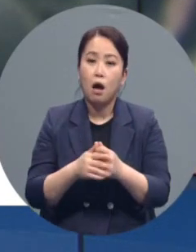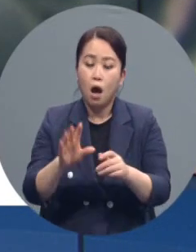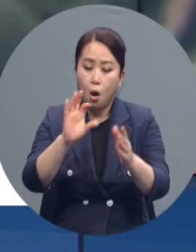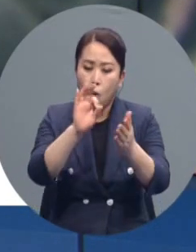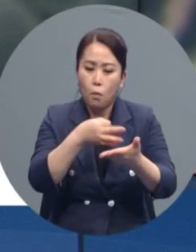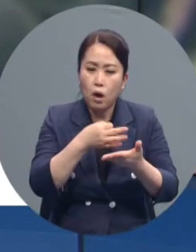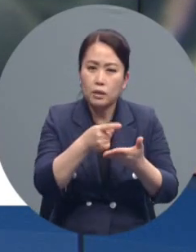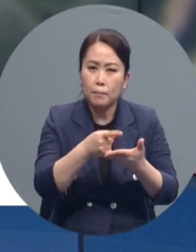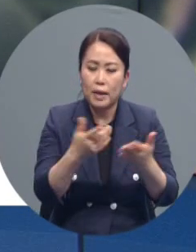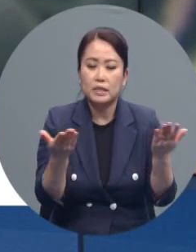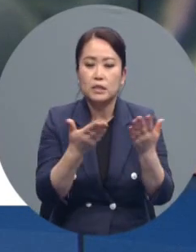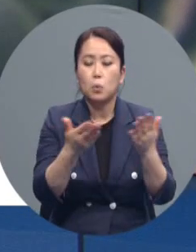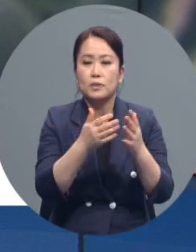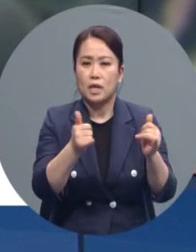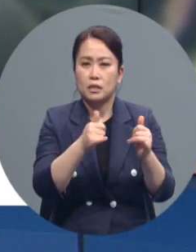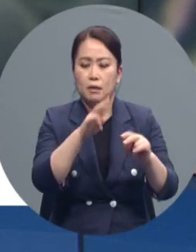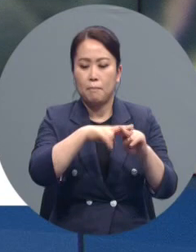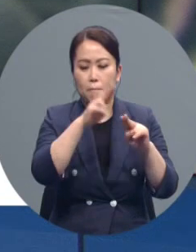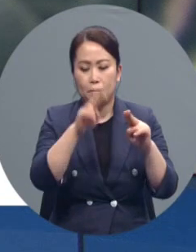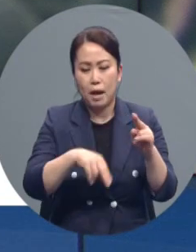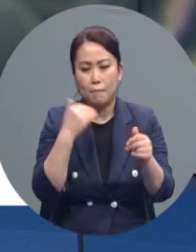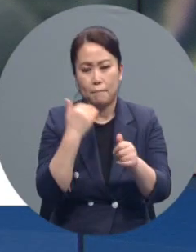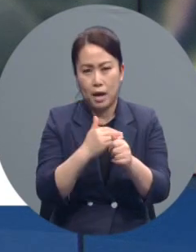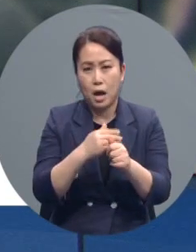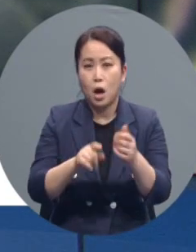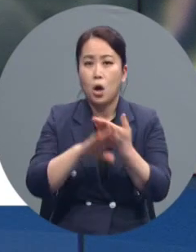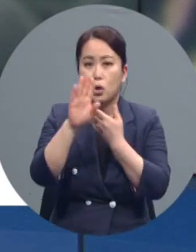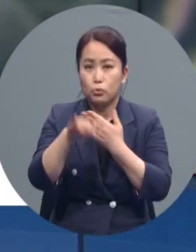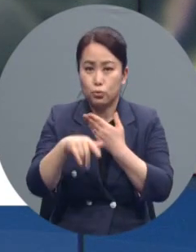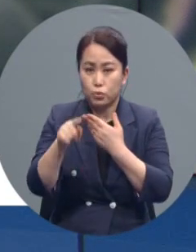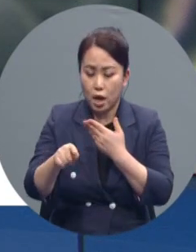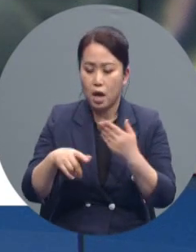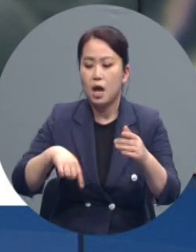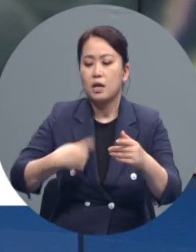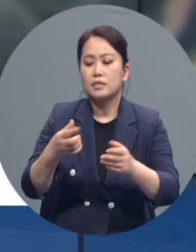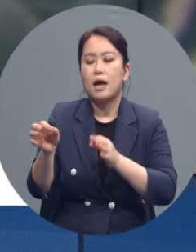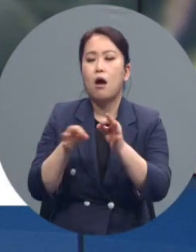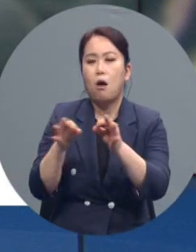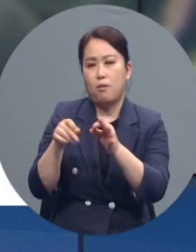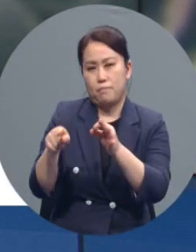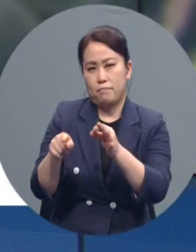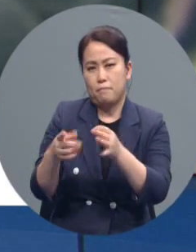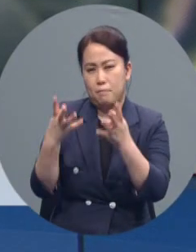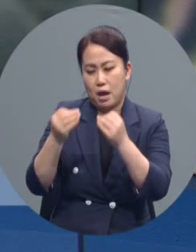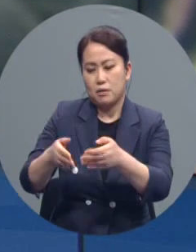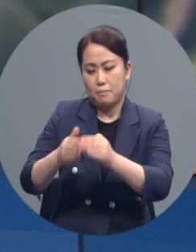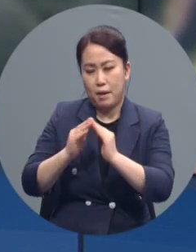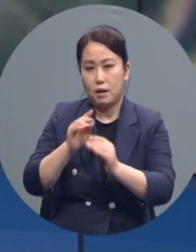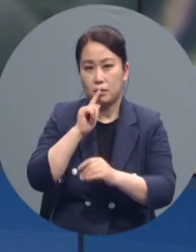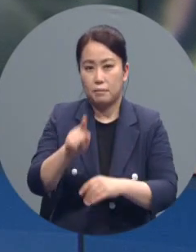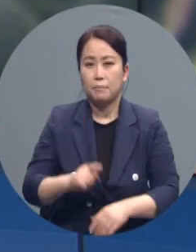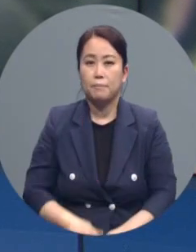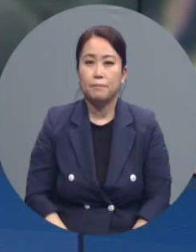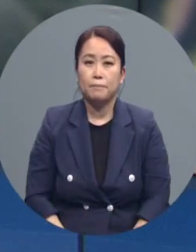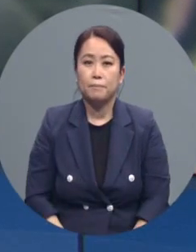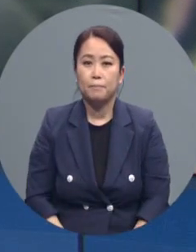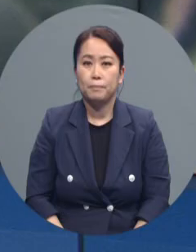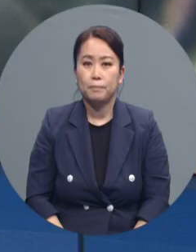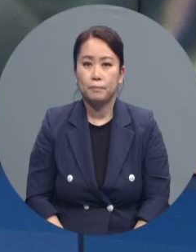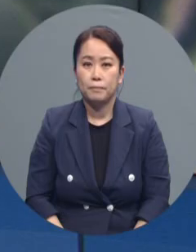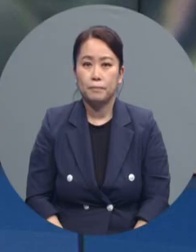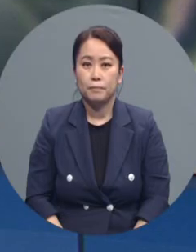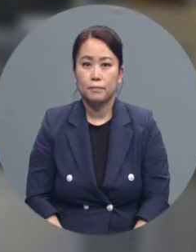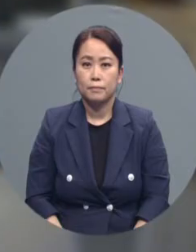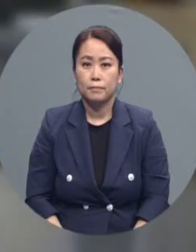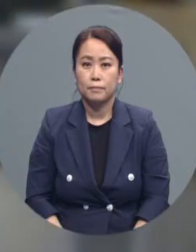임금 근로자들이 직장을 잃고 생계 영장 없이 장으로 내몰린 결과라고 합니다 보도에 배부 목 되지 않다